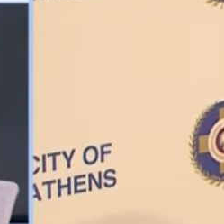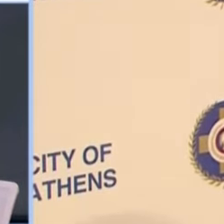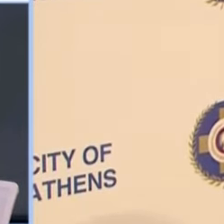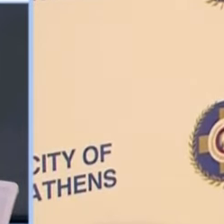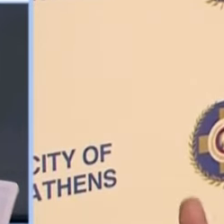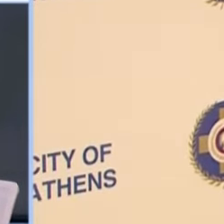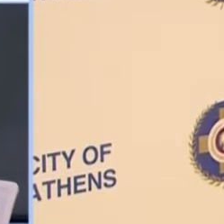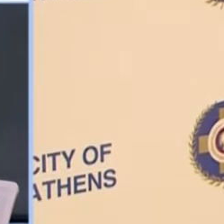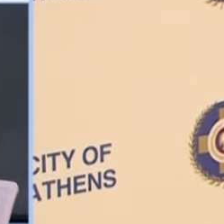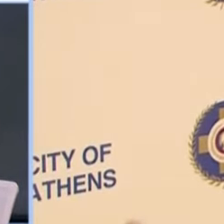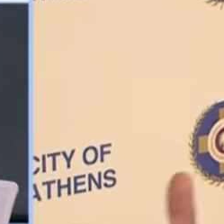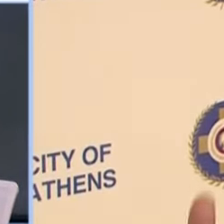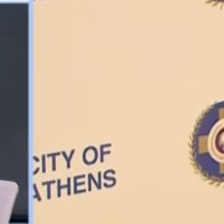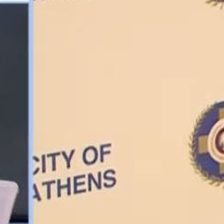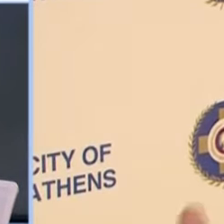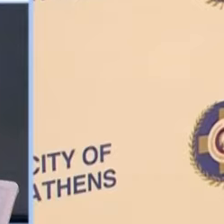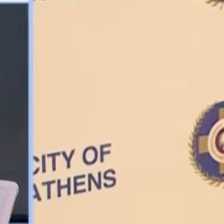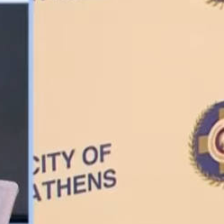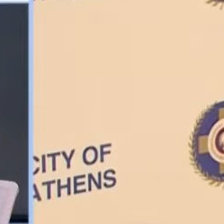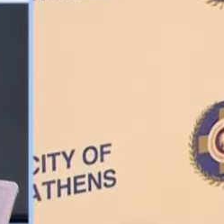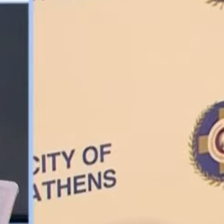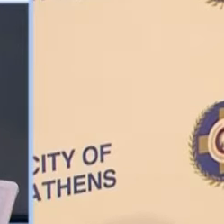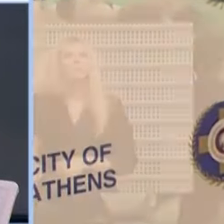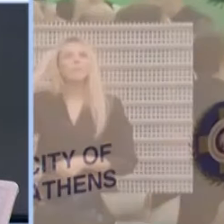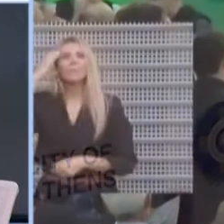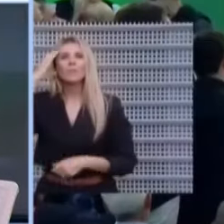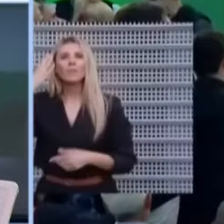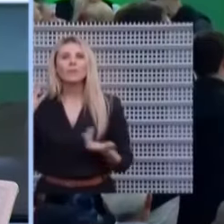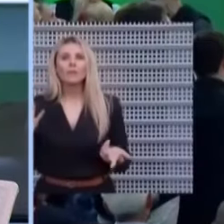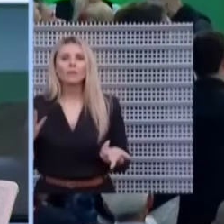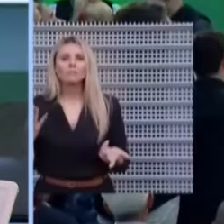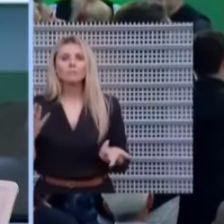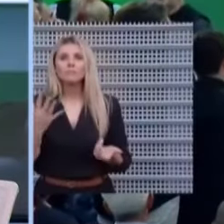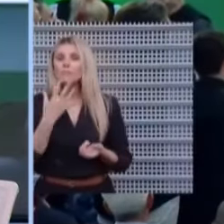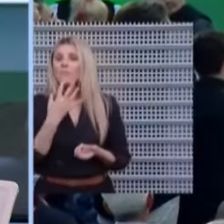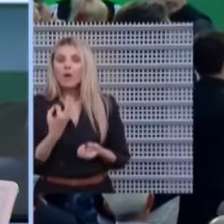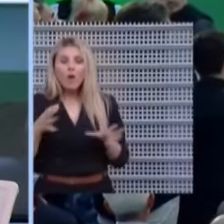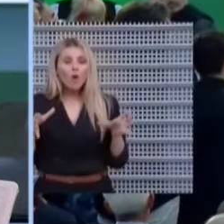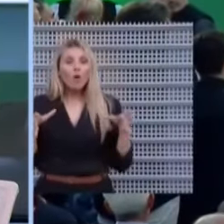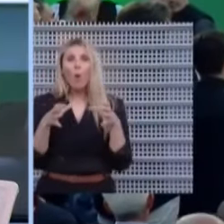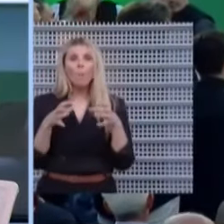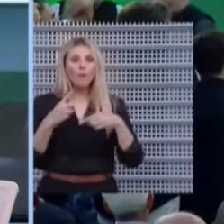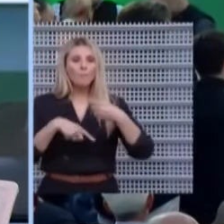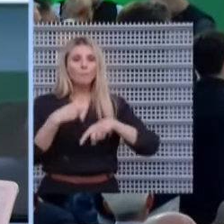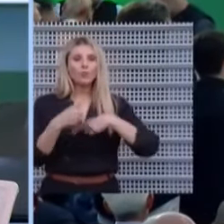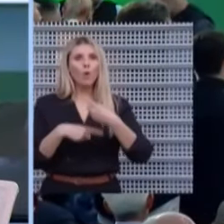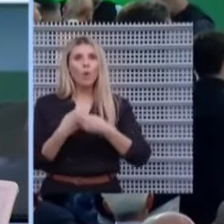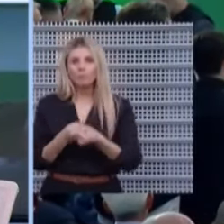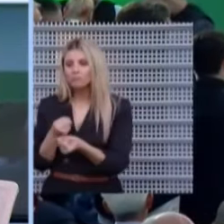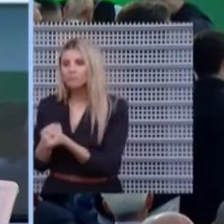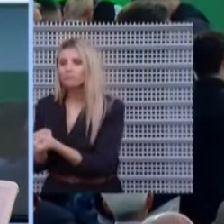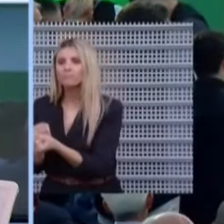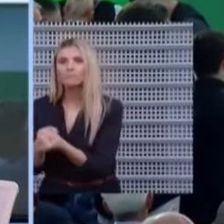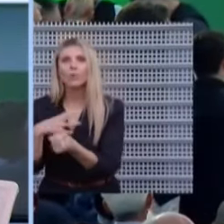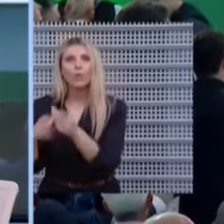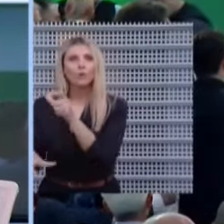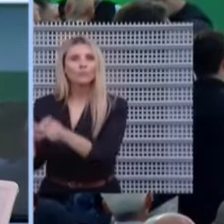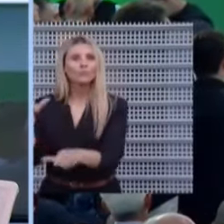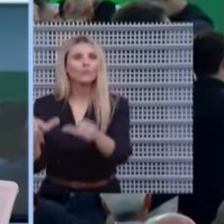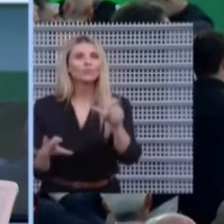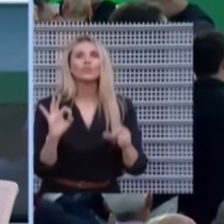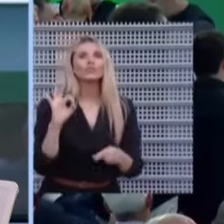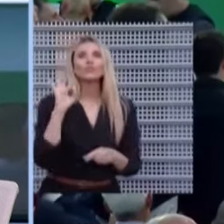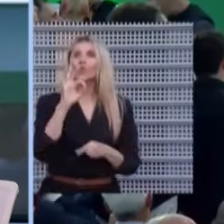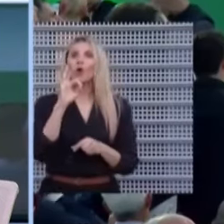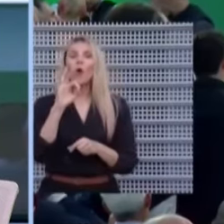στο ΠΑΣΟΚ, έτσι ώστε να συζητηθούν όλα τα θέματα τα οποία έχουν ανοίξει μετά τις ευρωεκλογές. Πάντως είναι δεδομένο ότι μετά